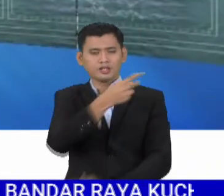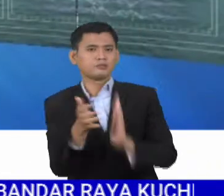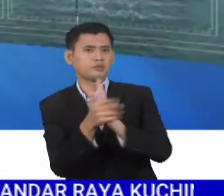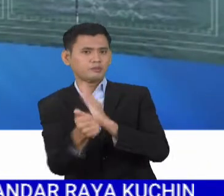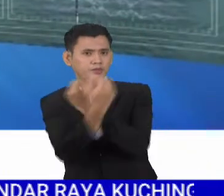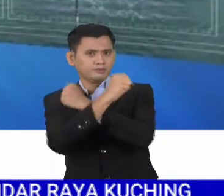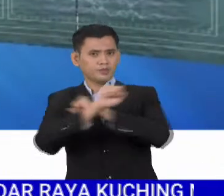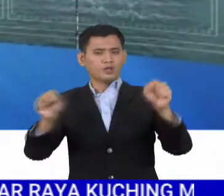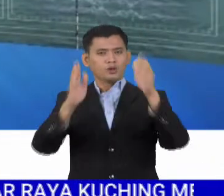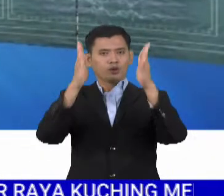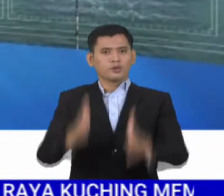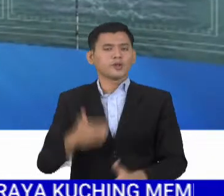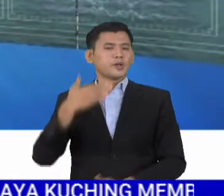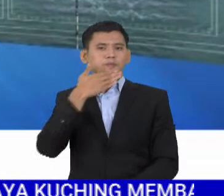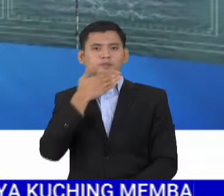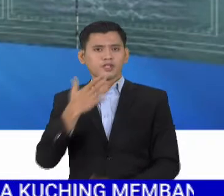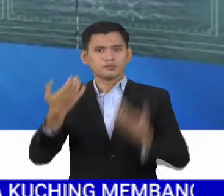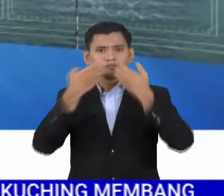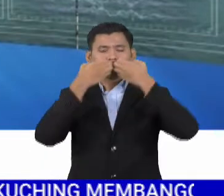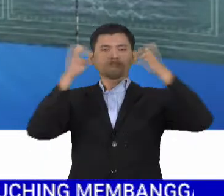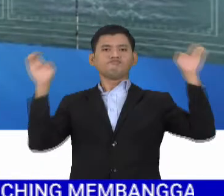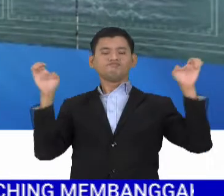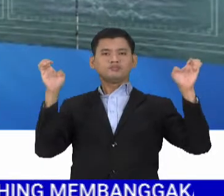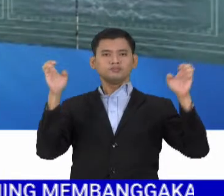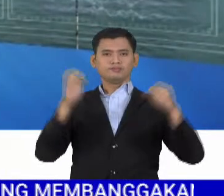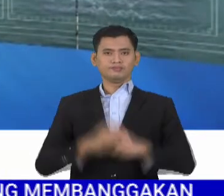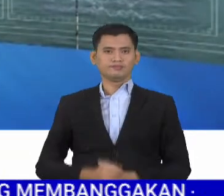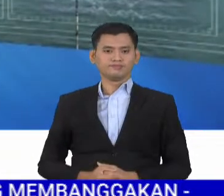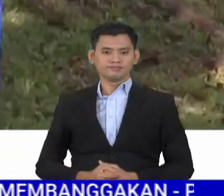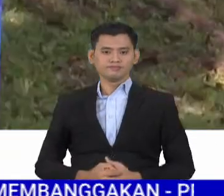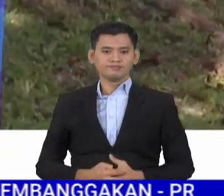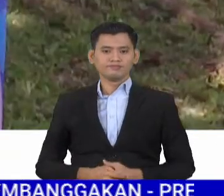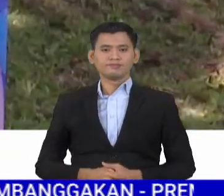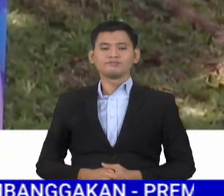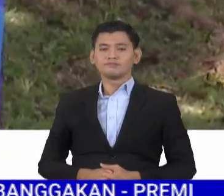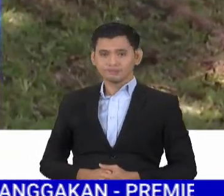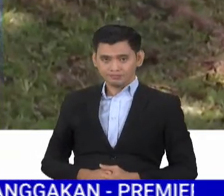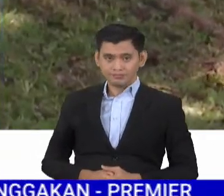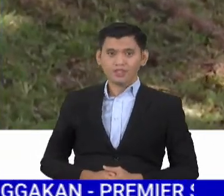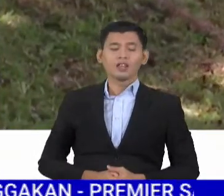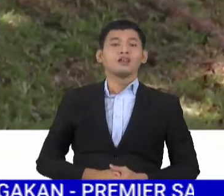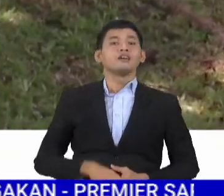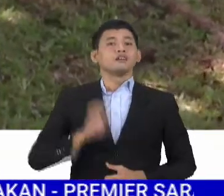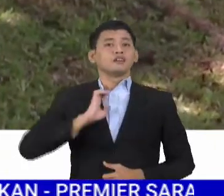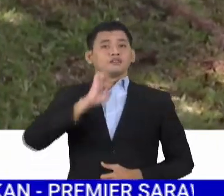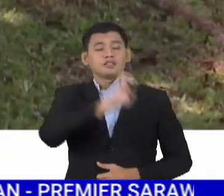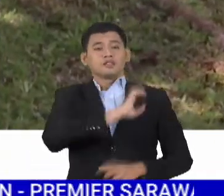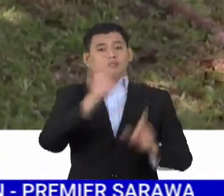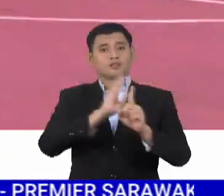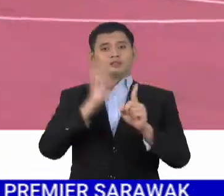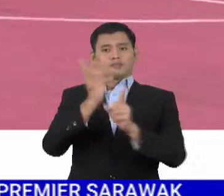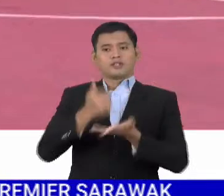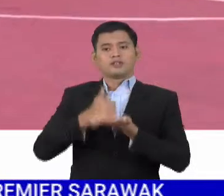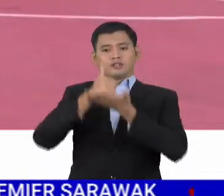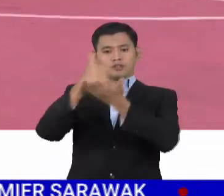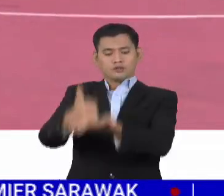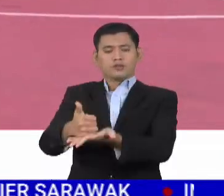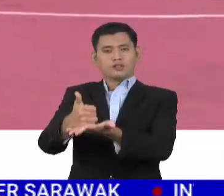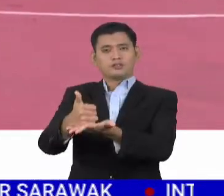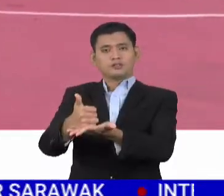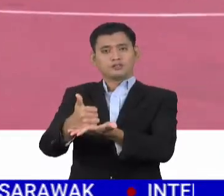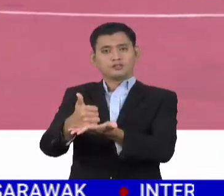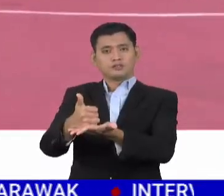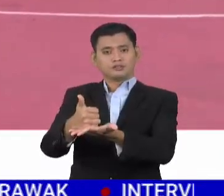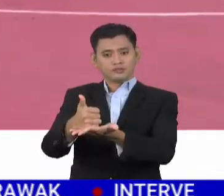Golongan muda dan membentuk sosial Cemerlang dalam kalangan mereka esco kebajikan dan bantuan bencana perles